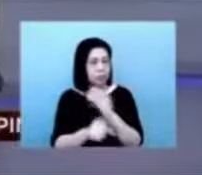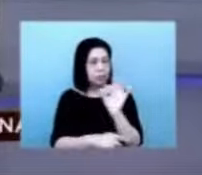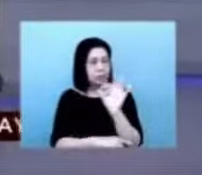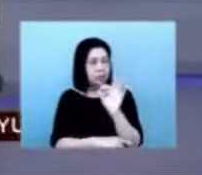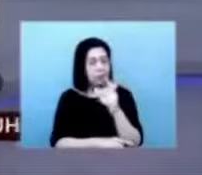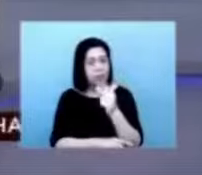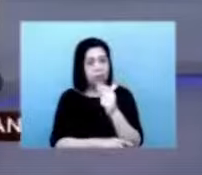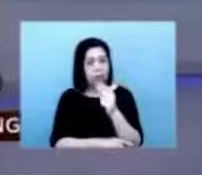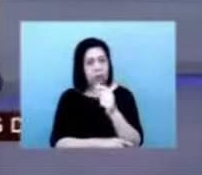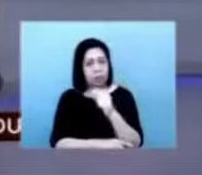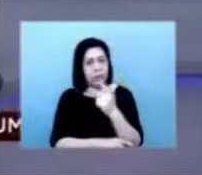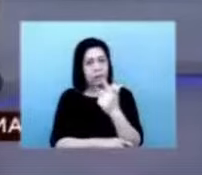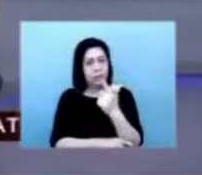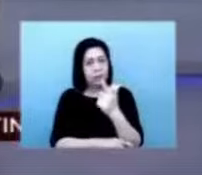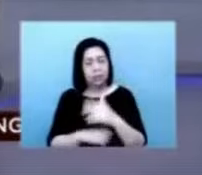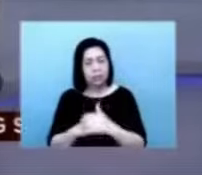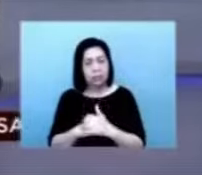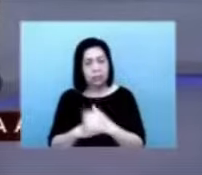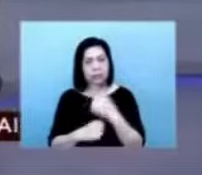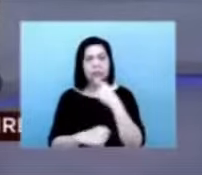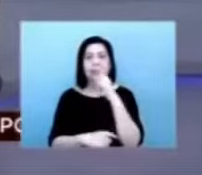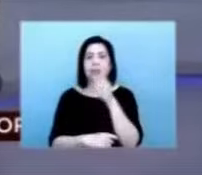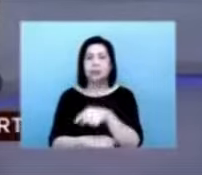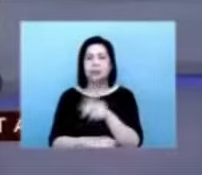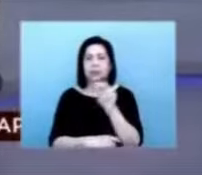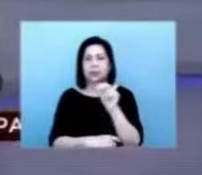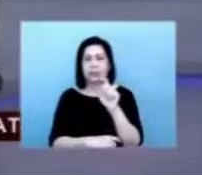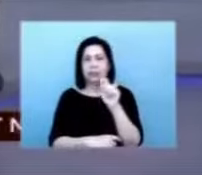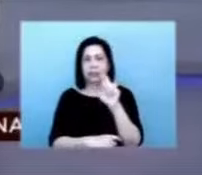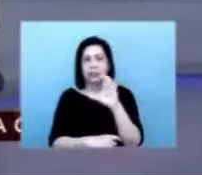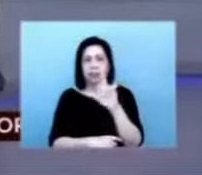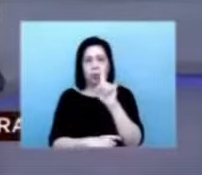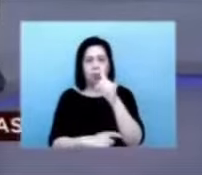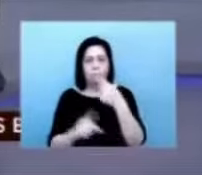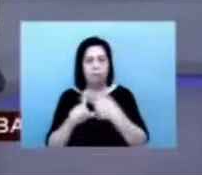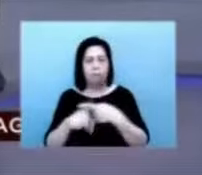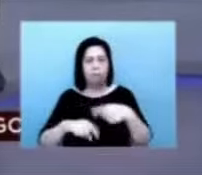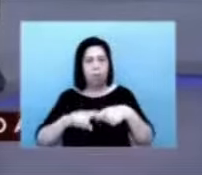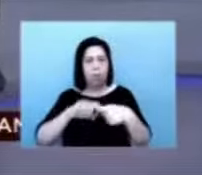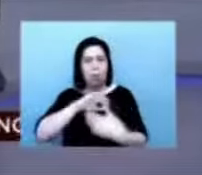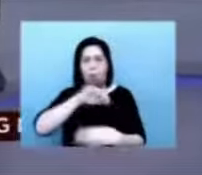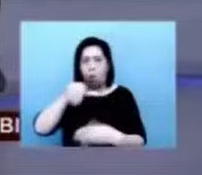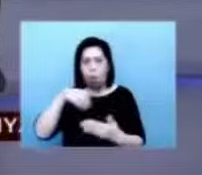19, 2023, inutos ng NTC ang isang buwang suspensyon ng buong